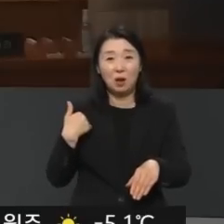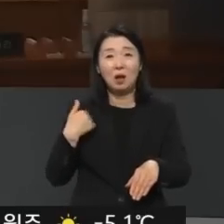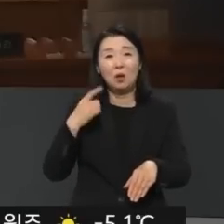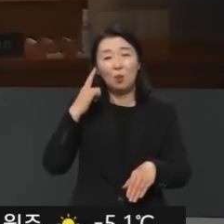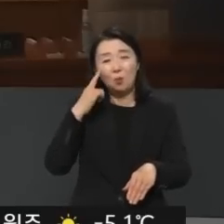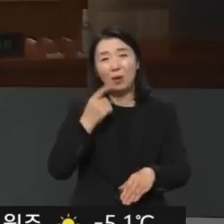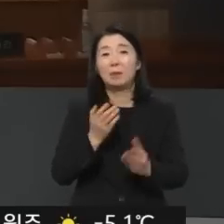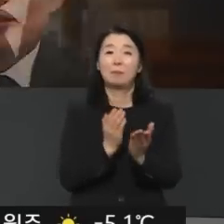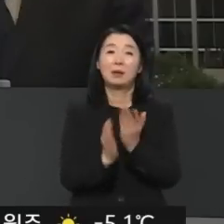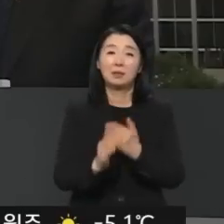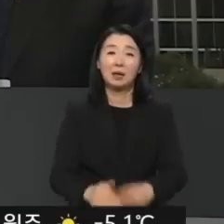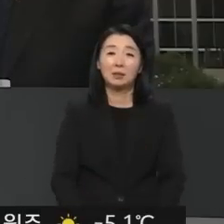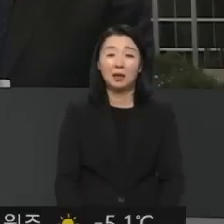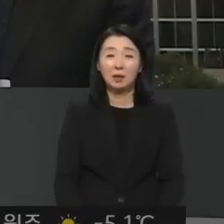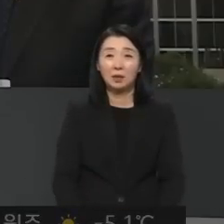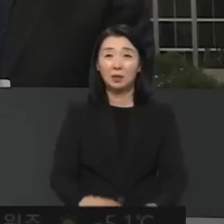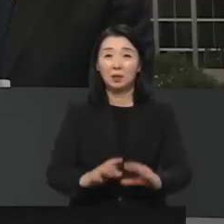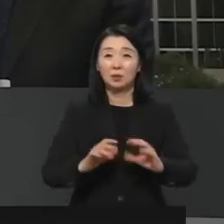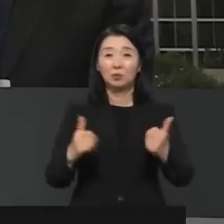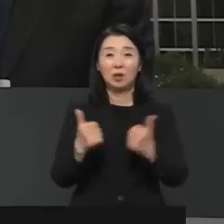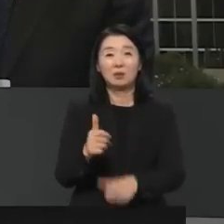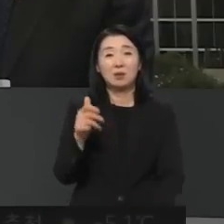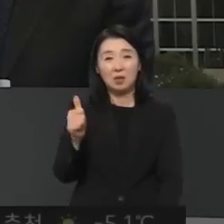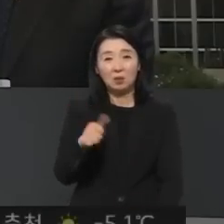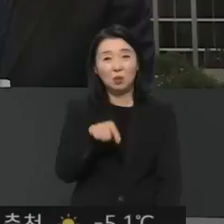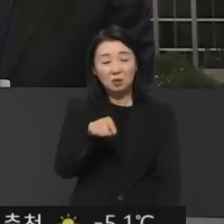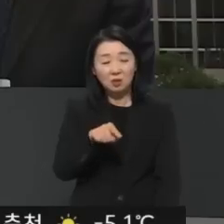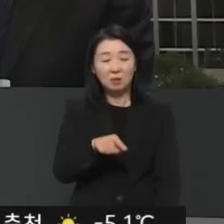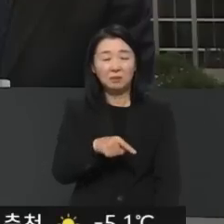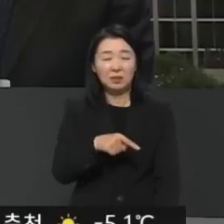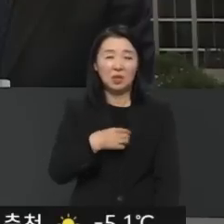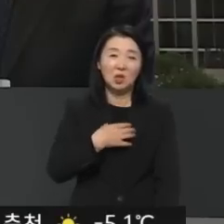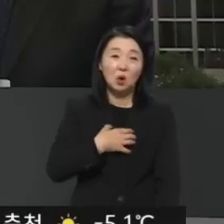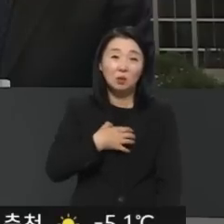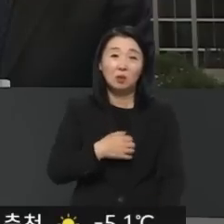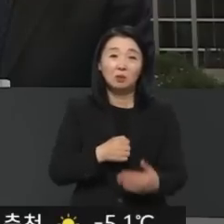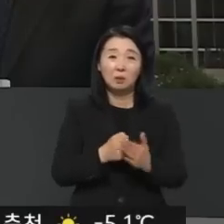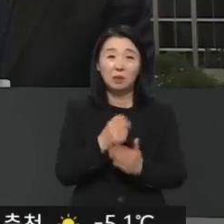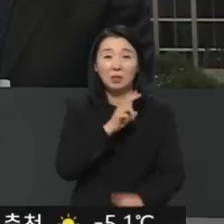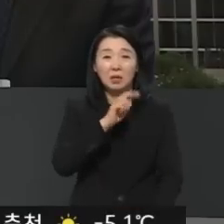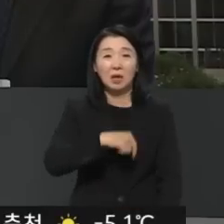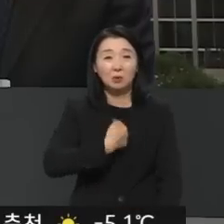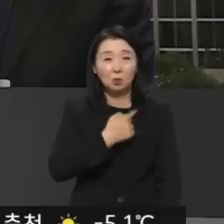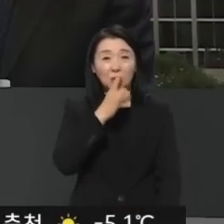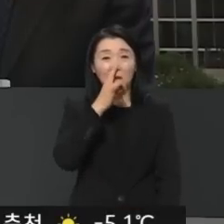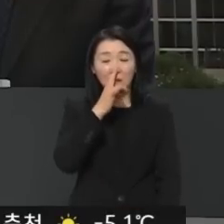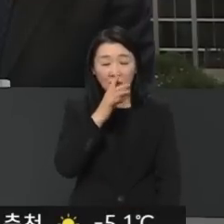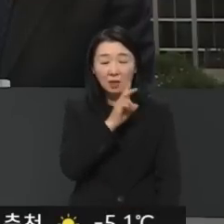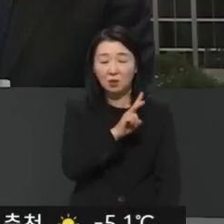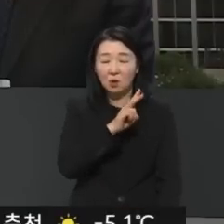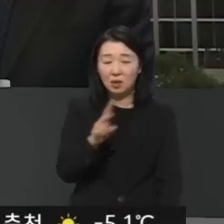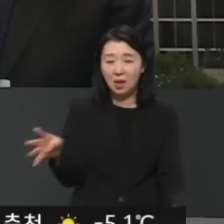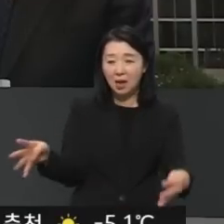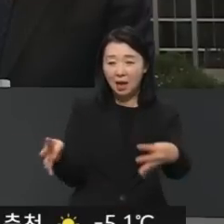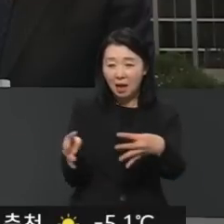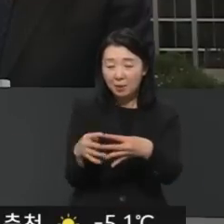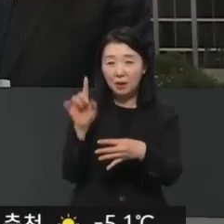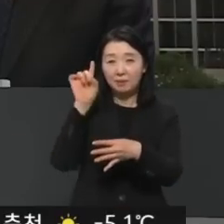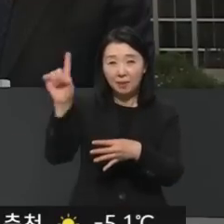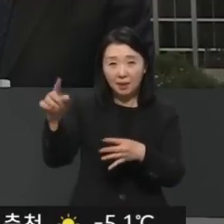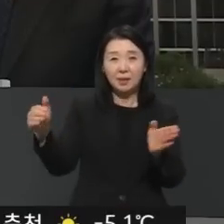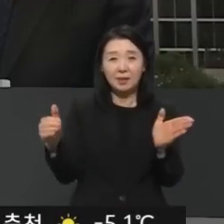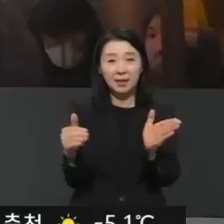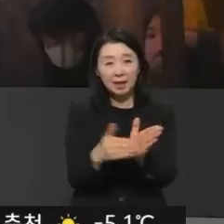비효율적입니다. 김진표 의장도 바로 이 지점을 우려해서 야당 독자안 안 된다, 여야 합의안 들고 내일까지 오라고 한